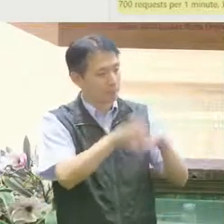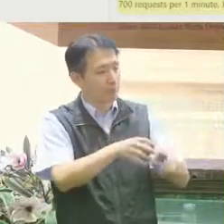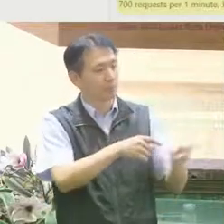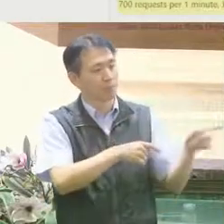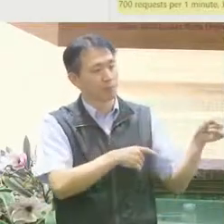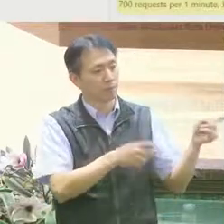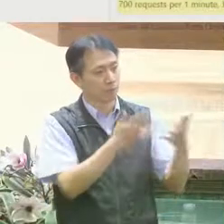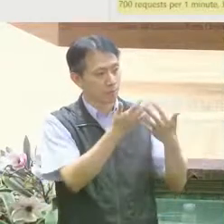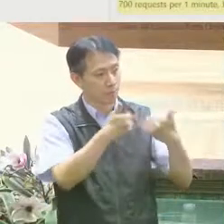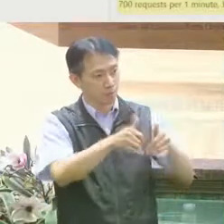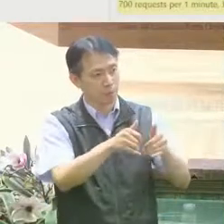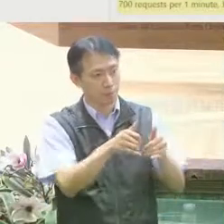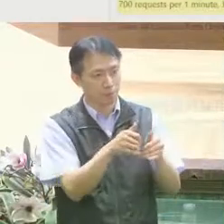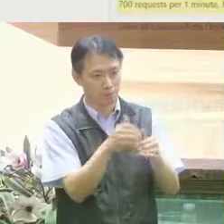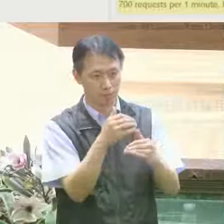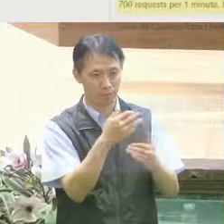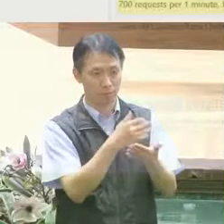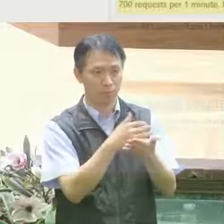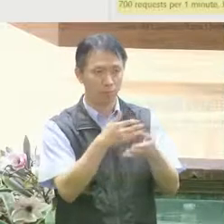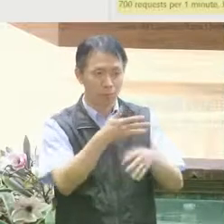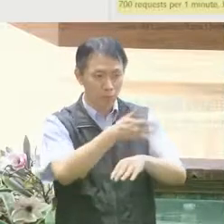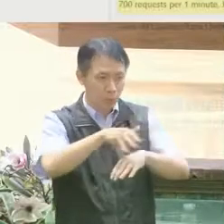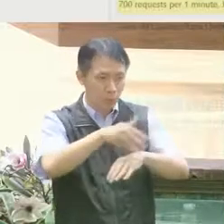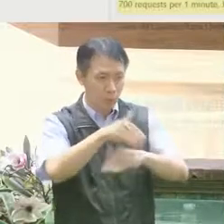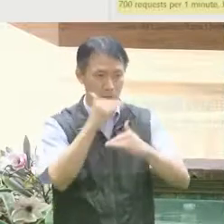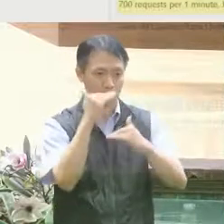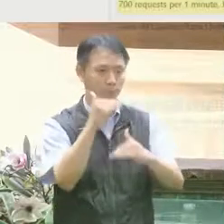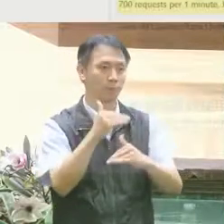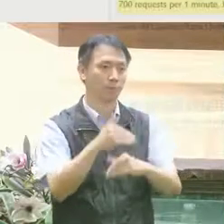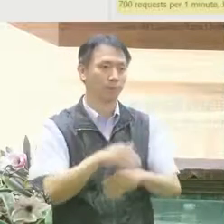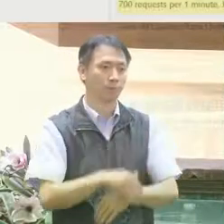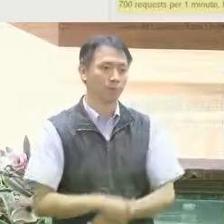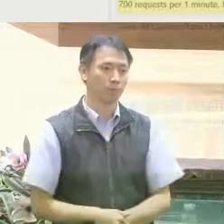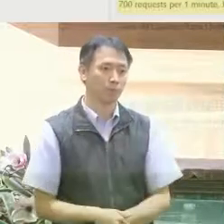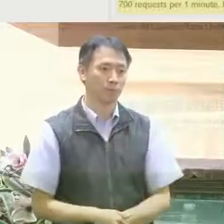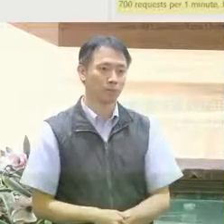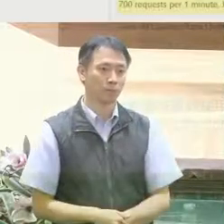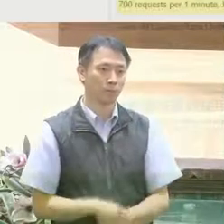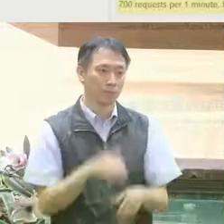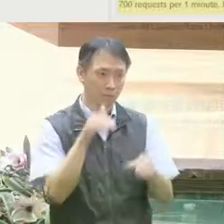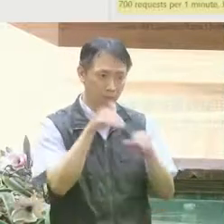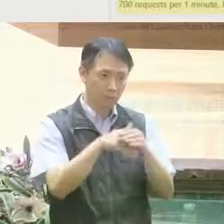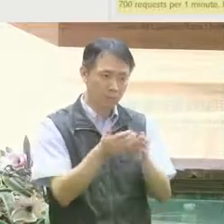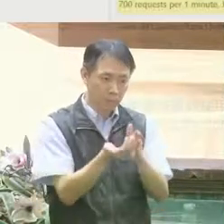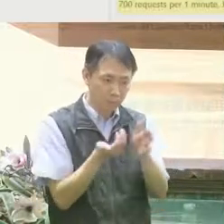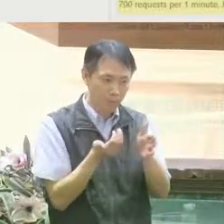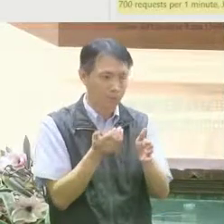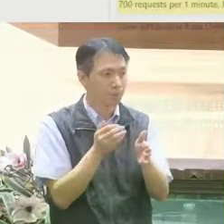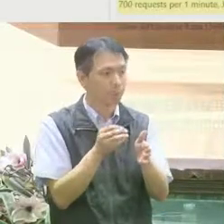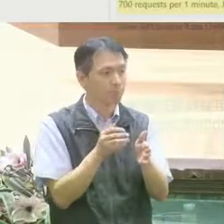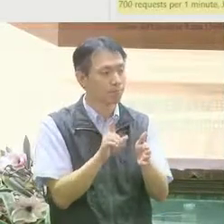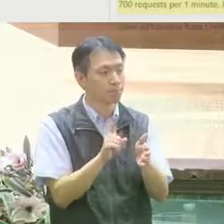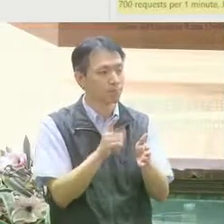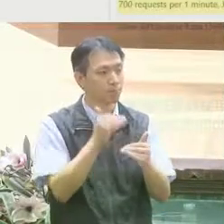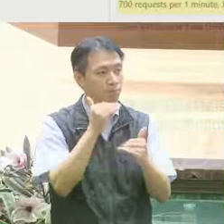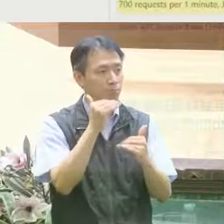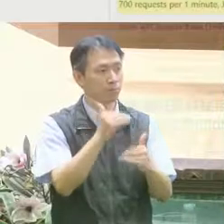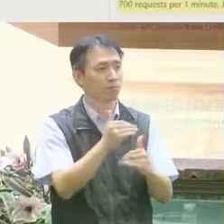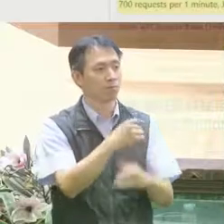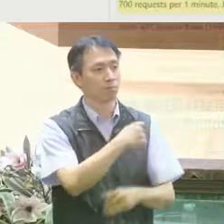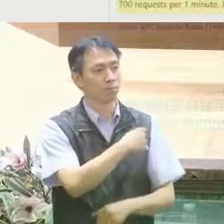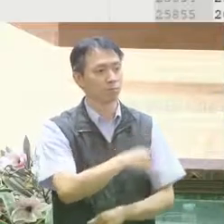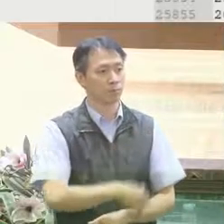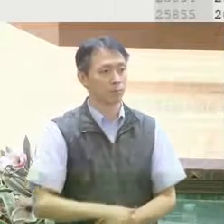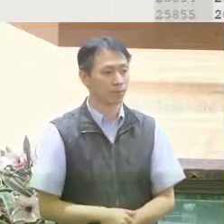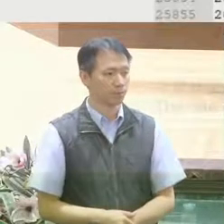的网络流量限制，最初的设定很宽松，我抱歉没有把最终的设定的截图保